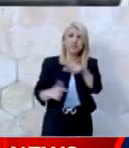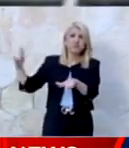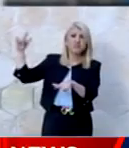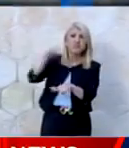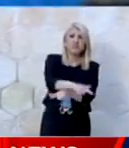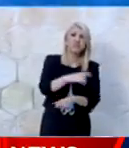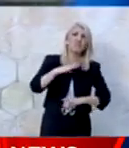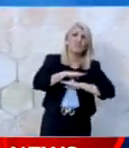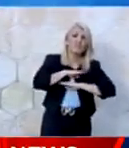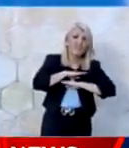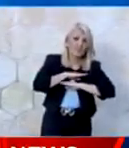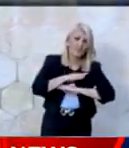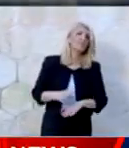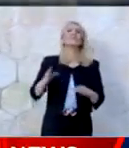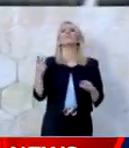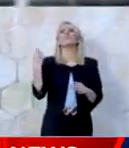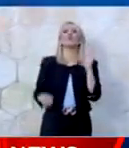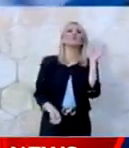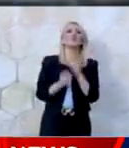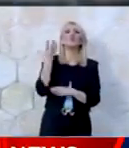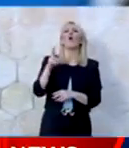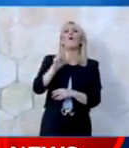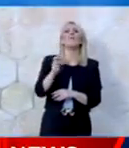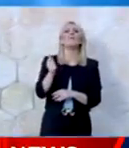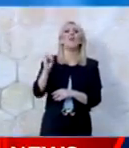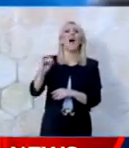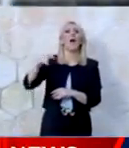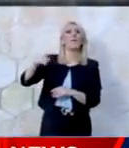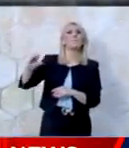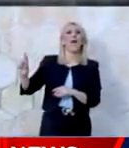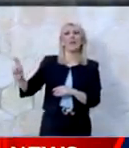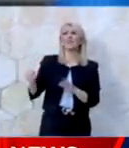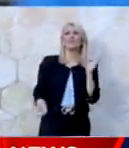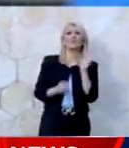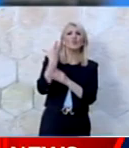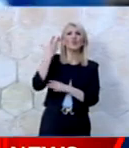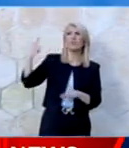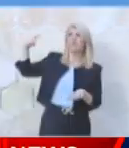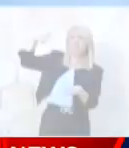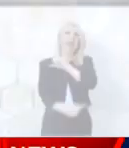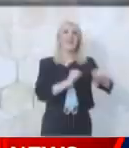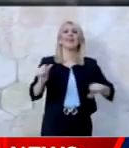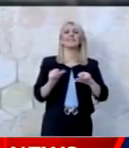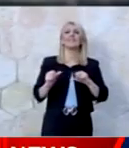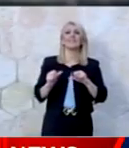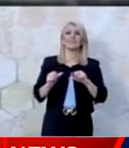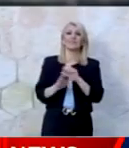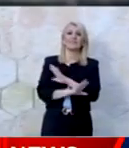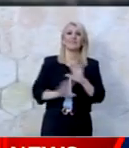εξυγχρονισμένα F-16 Viper. Τα πρώτα σταθμεύουν ήδη εδώ στην 115 πτέρυγα μάχη στη Σούδα. Για